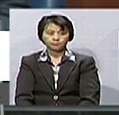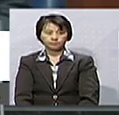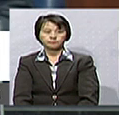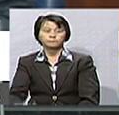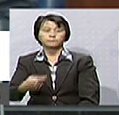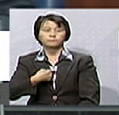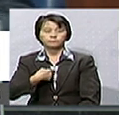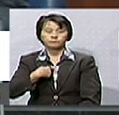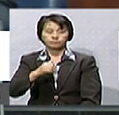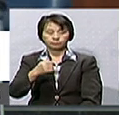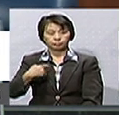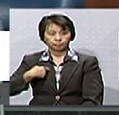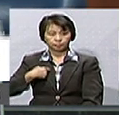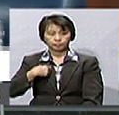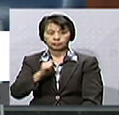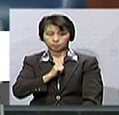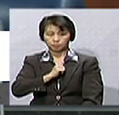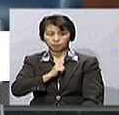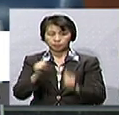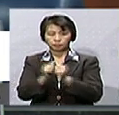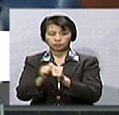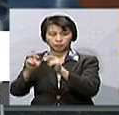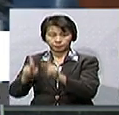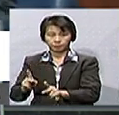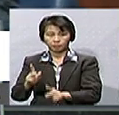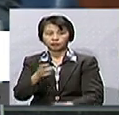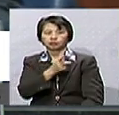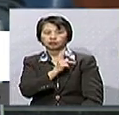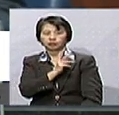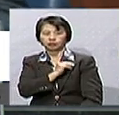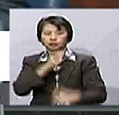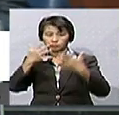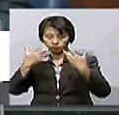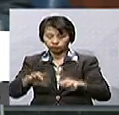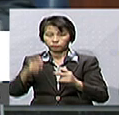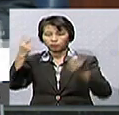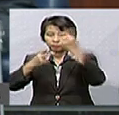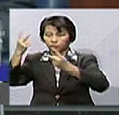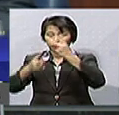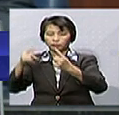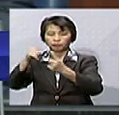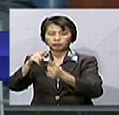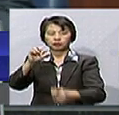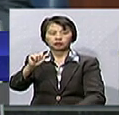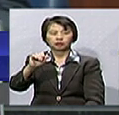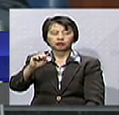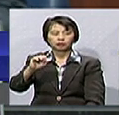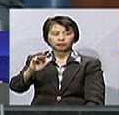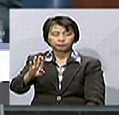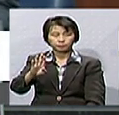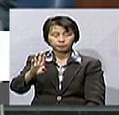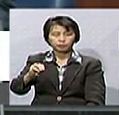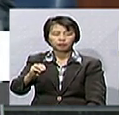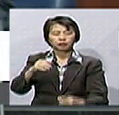Saya sendiri bersama dengan pihak kementerian telah membuat lawatan yang singkat ke ABM Bukit Kiara pada